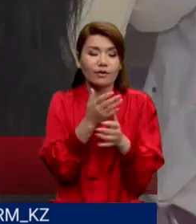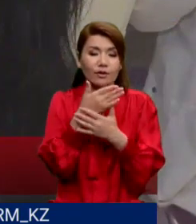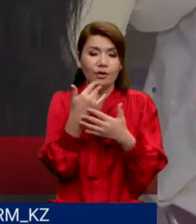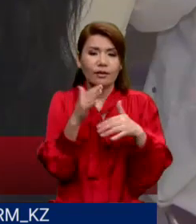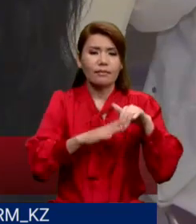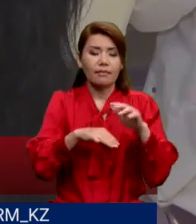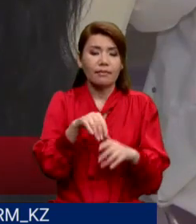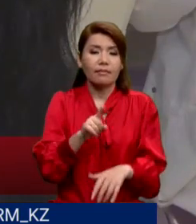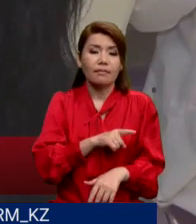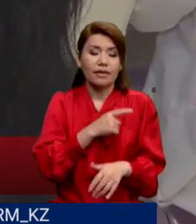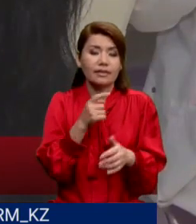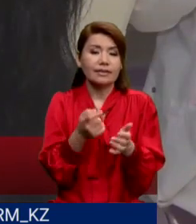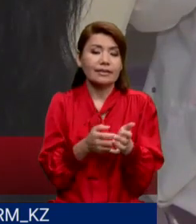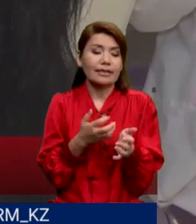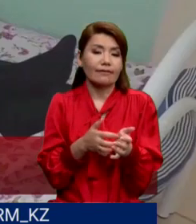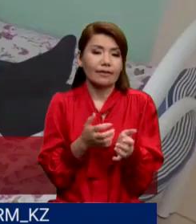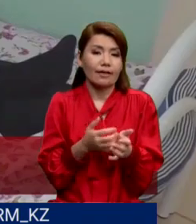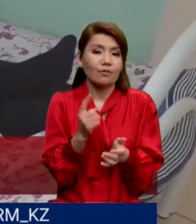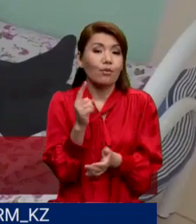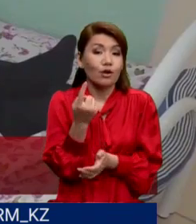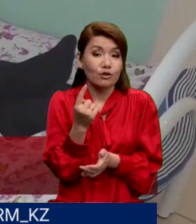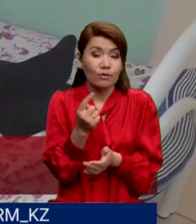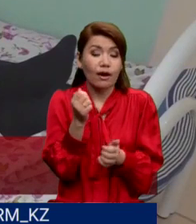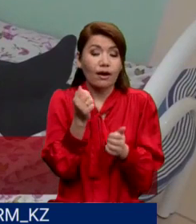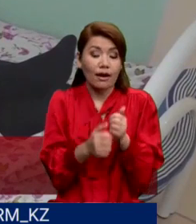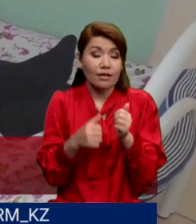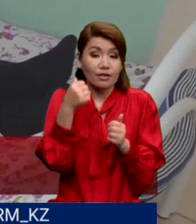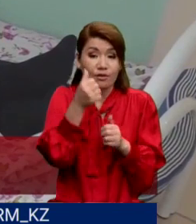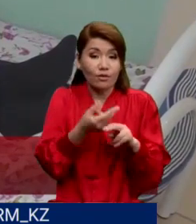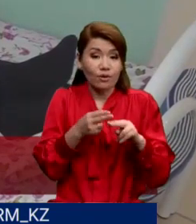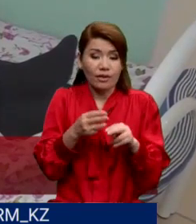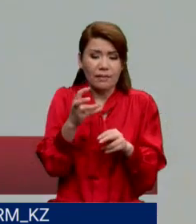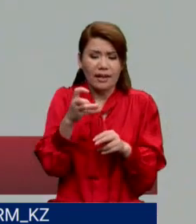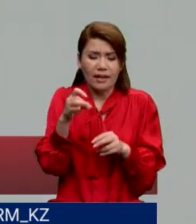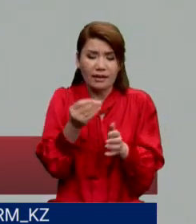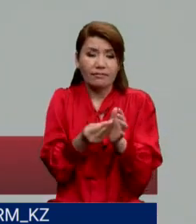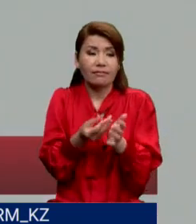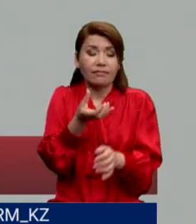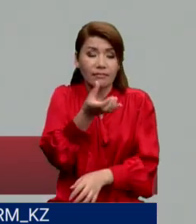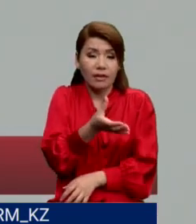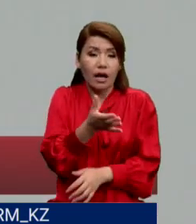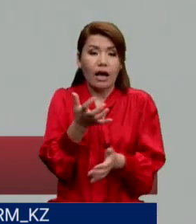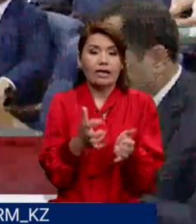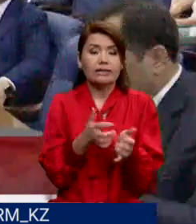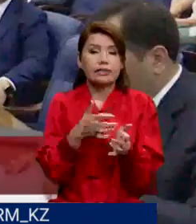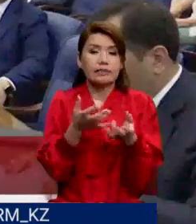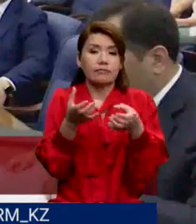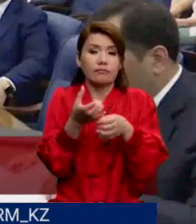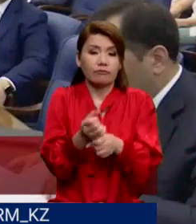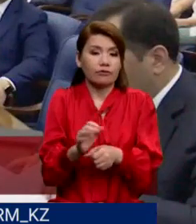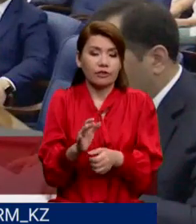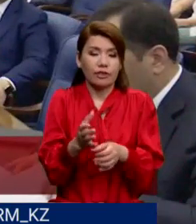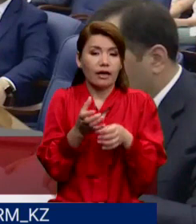маман тапшы, ашы болса да шындық. Сонда неге жыл санап кадр дайындауға миллиардтар бөлінеді, ал тапшылық жойылмайды? Жойылмақ